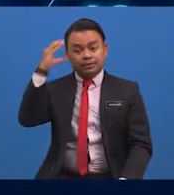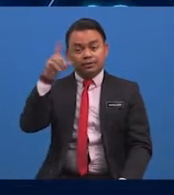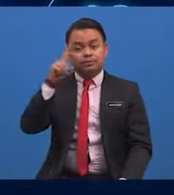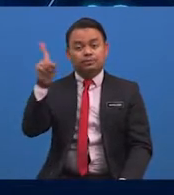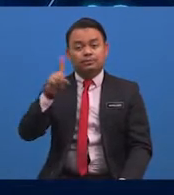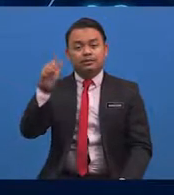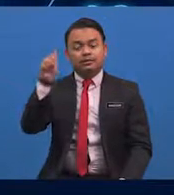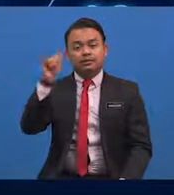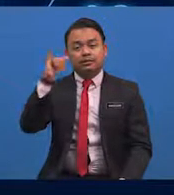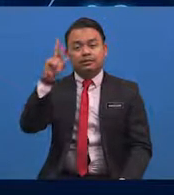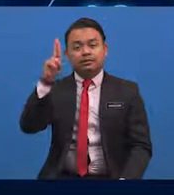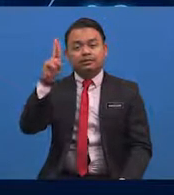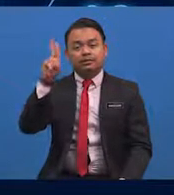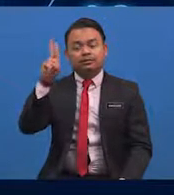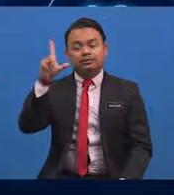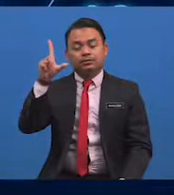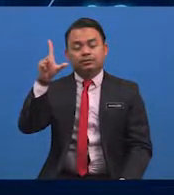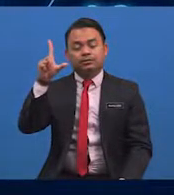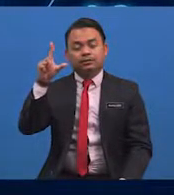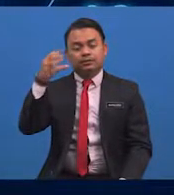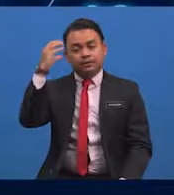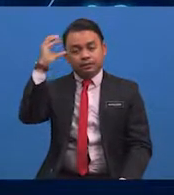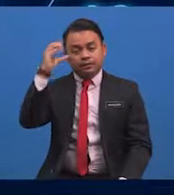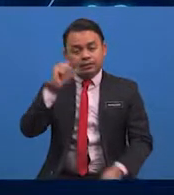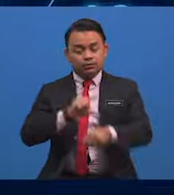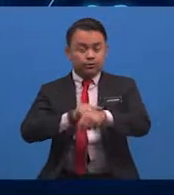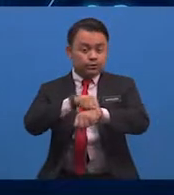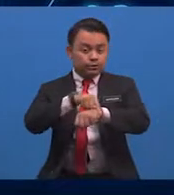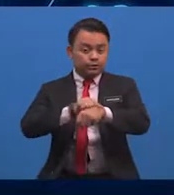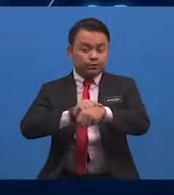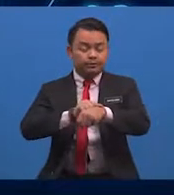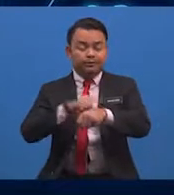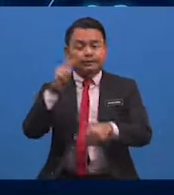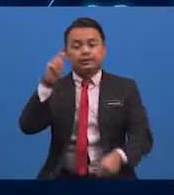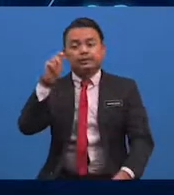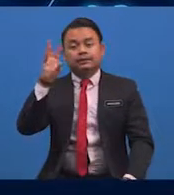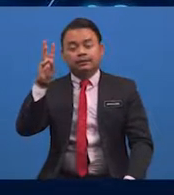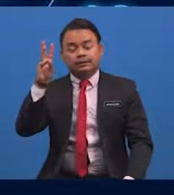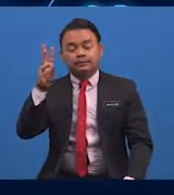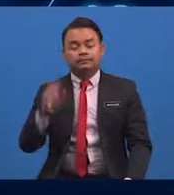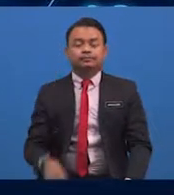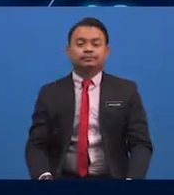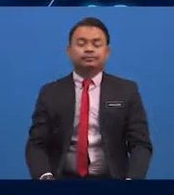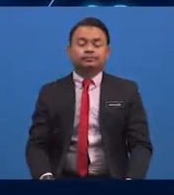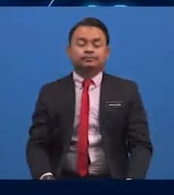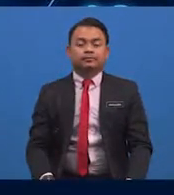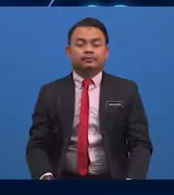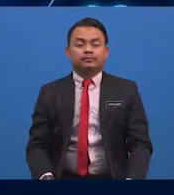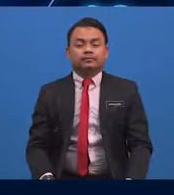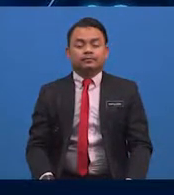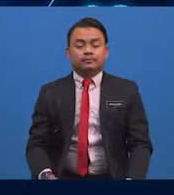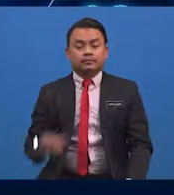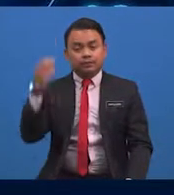Saleh, guru geografi tingkatan 6 yang berkhidmat di Kolej Tingkatan 6 Tunku Abdul Rahman